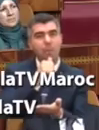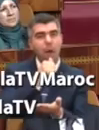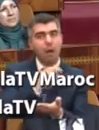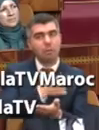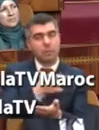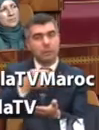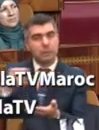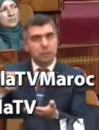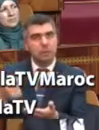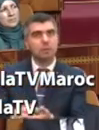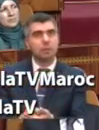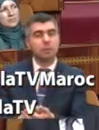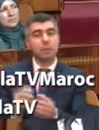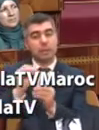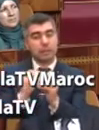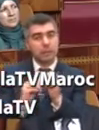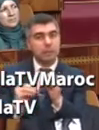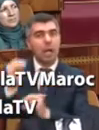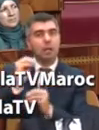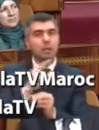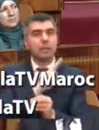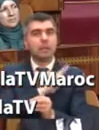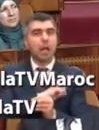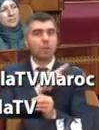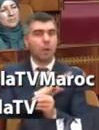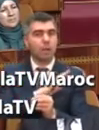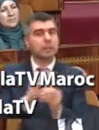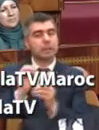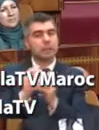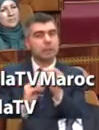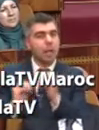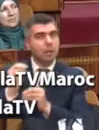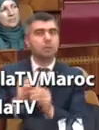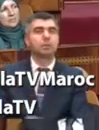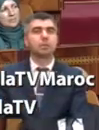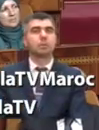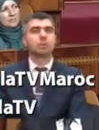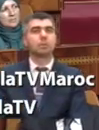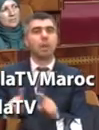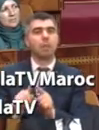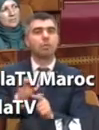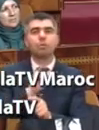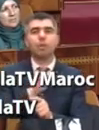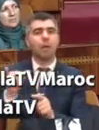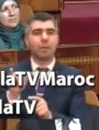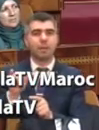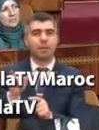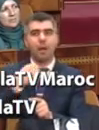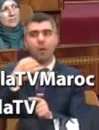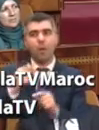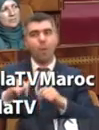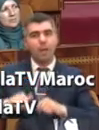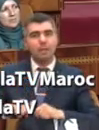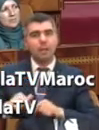وتساعوا هاد السنه من التعويضات ديال التامين. انتوما ما عمركم ما دخلتوا على العالم القراوي وعارفينكم